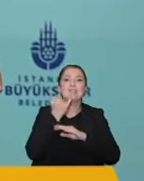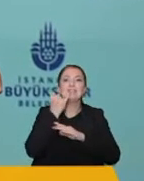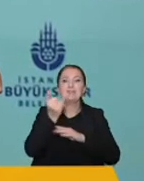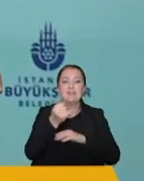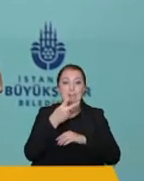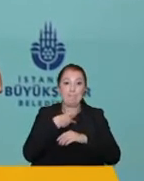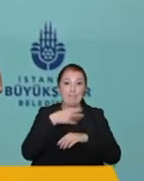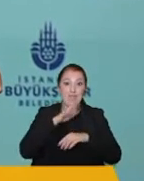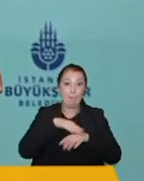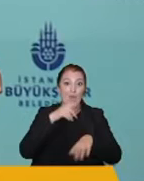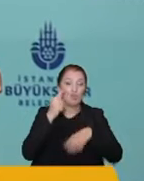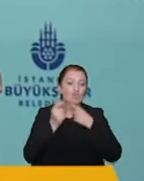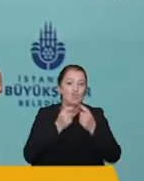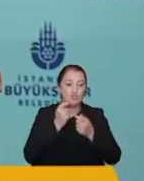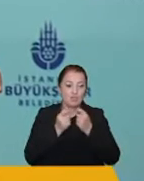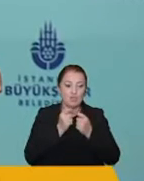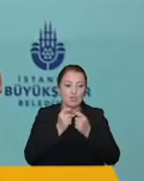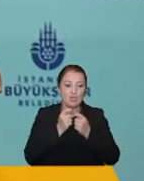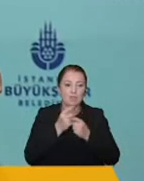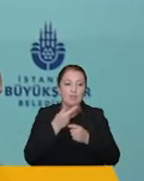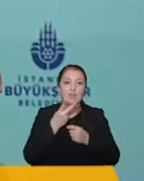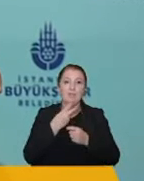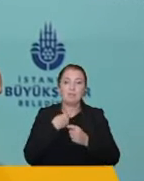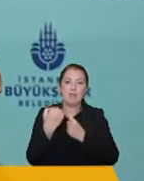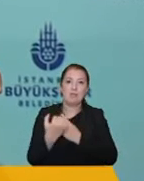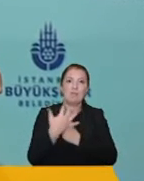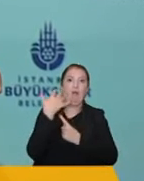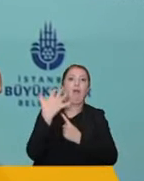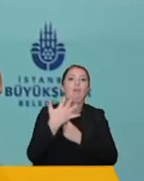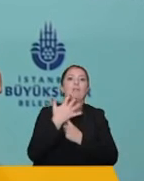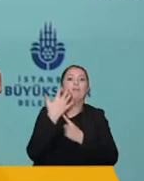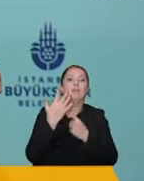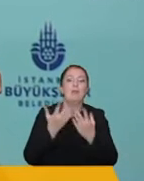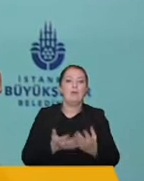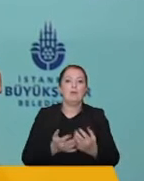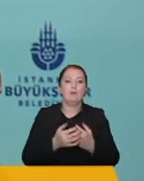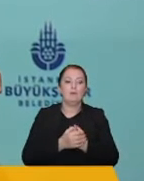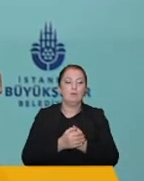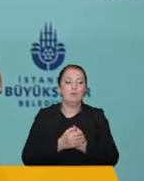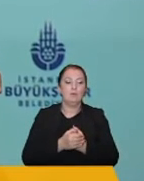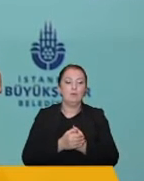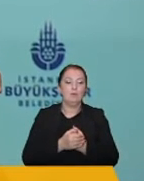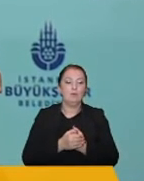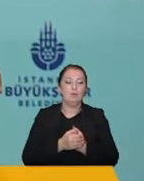yapmaya çalıştık, bize saldırdılar.